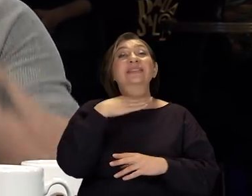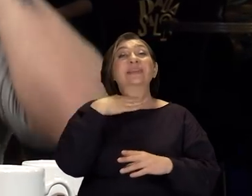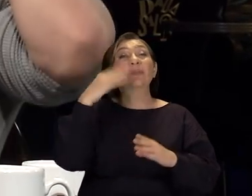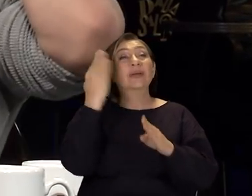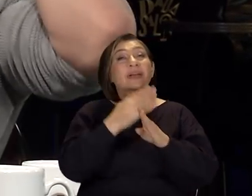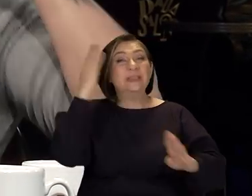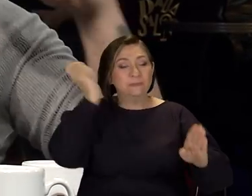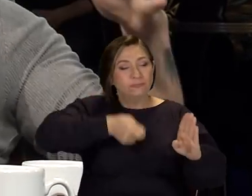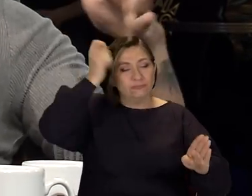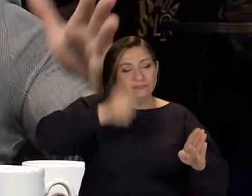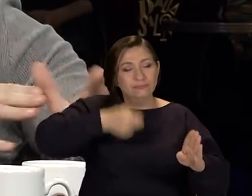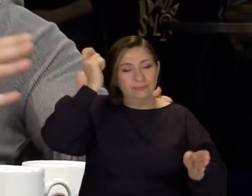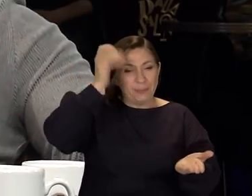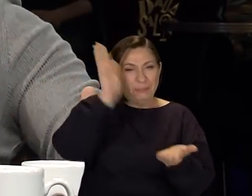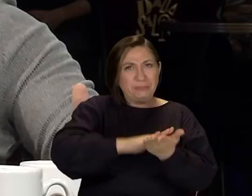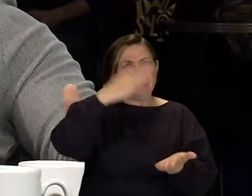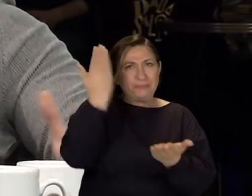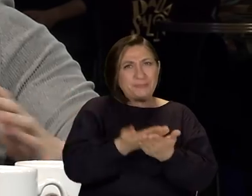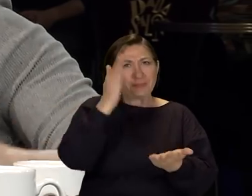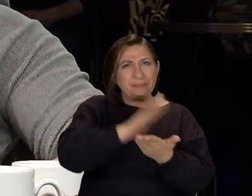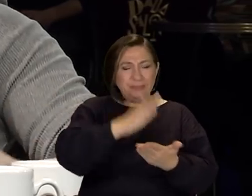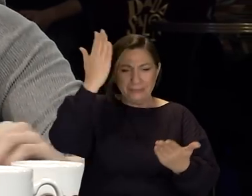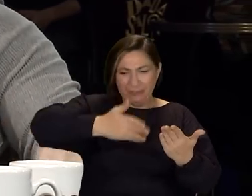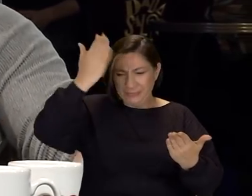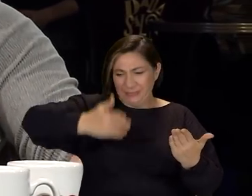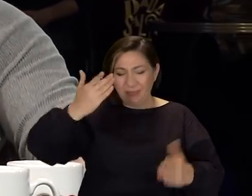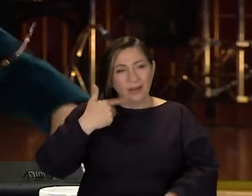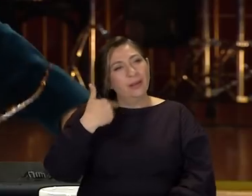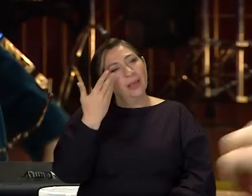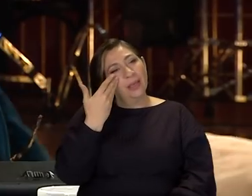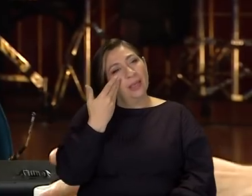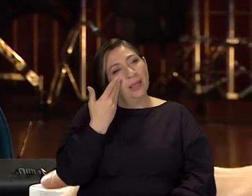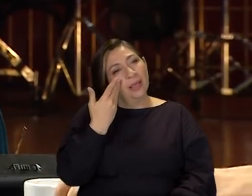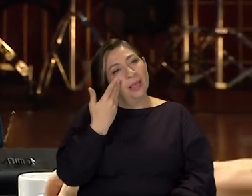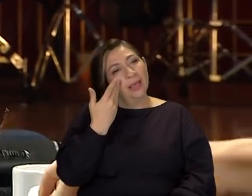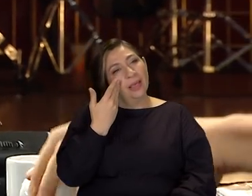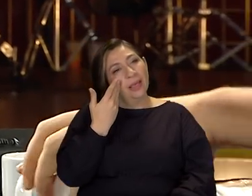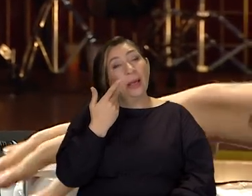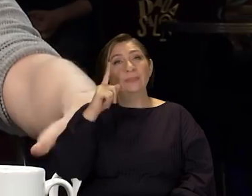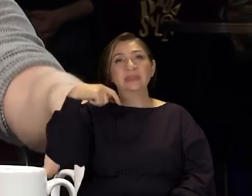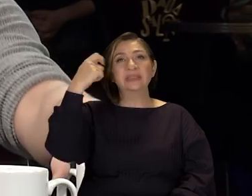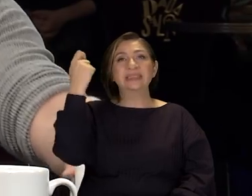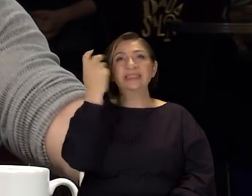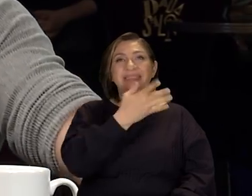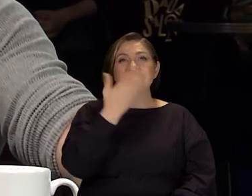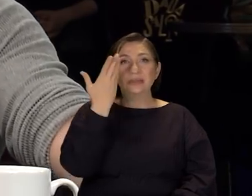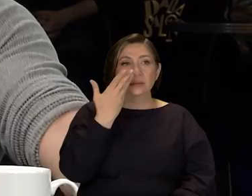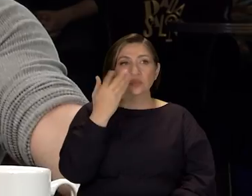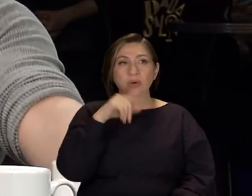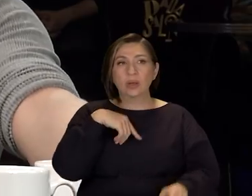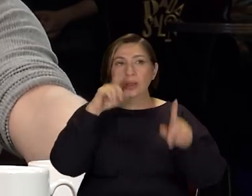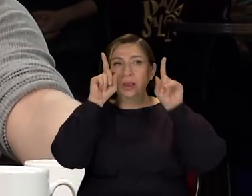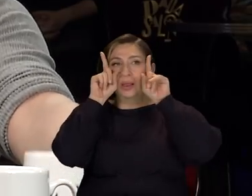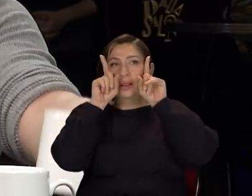kasap izlemeyi. Böyle pirzolayı falan ayırıyordu ya. Ama bir dizi izledim. Oradan sonra vazgeçtim.